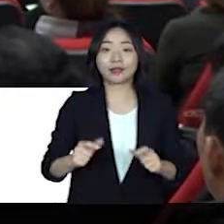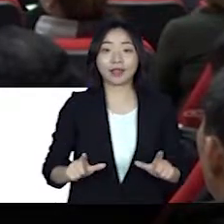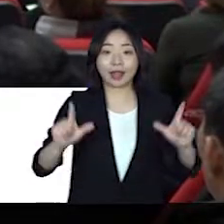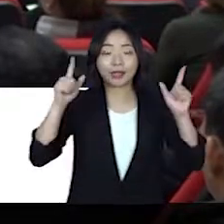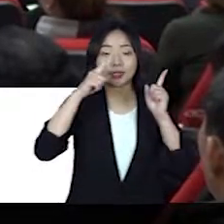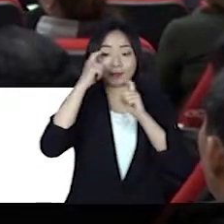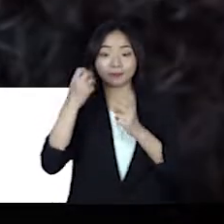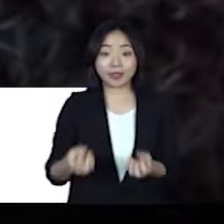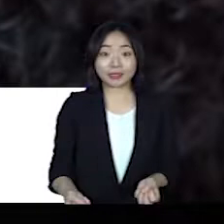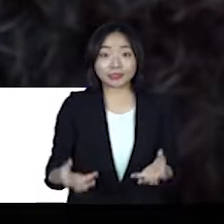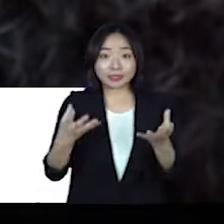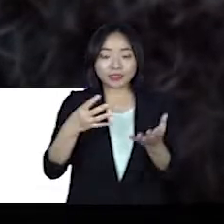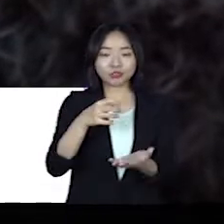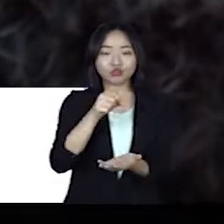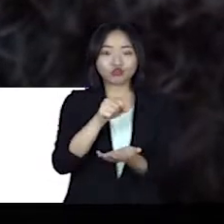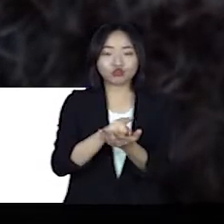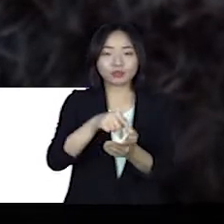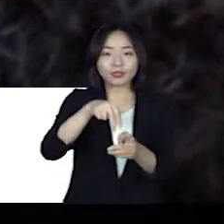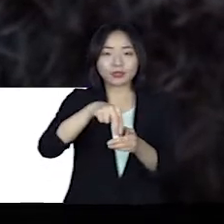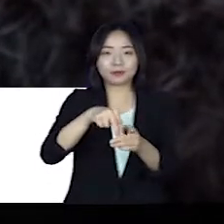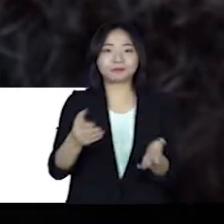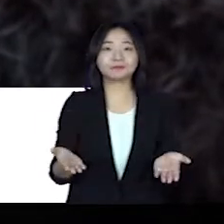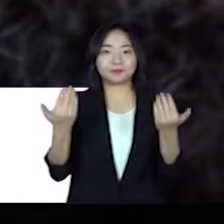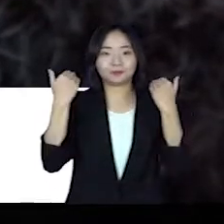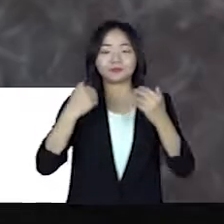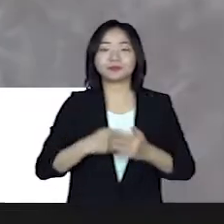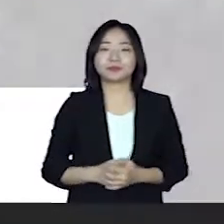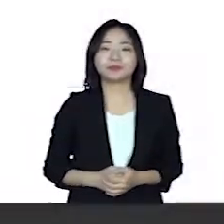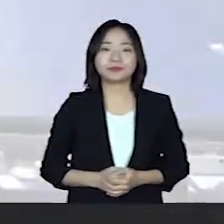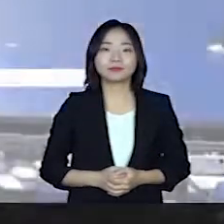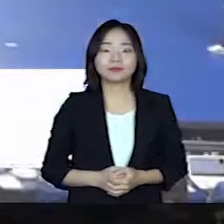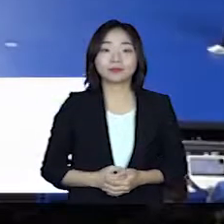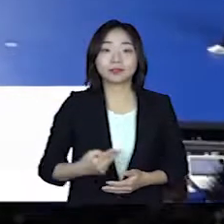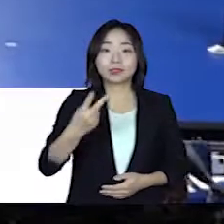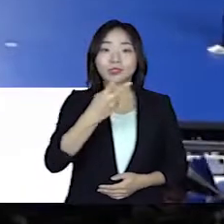정신건강의 날 기념행사가 천안시 축구센터에서 개최됐습니다.